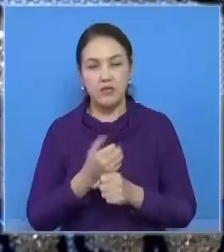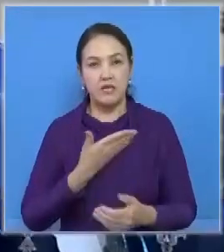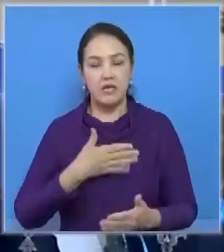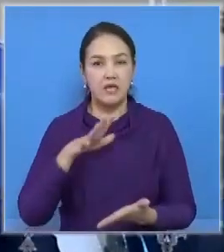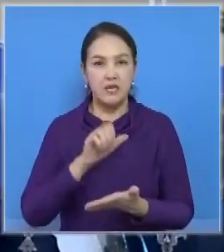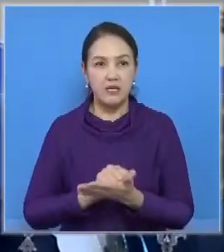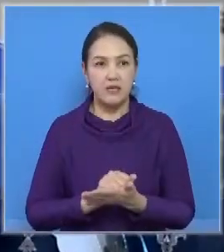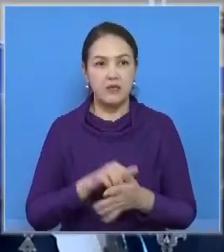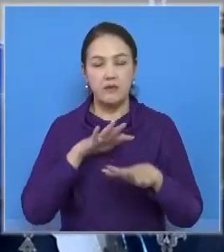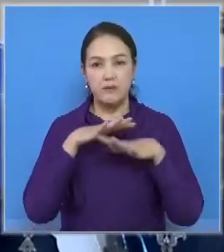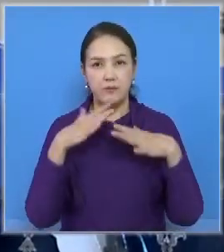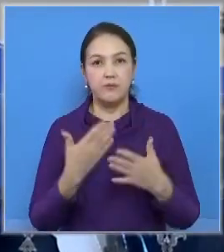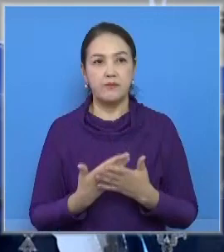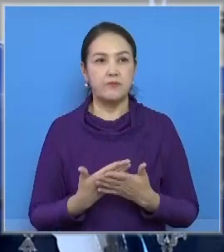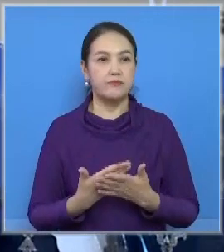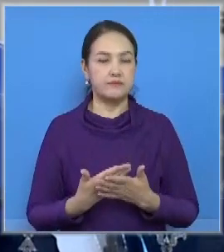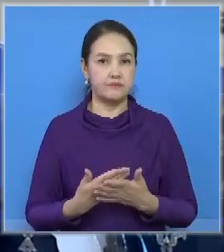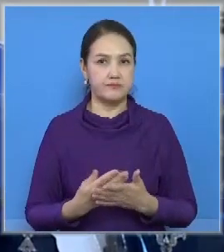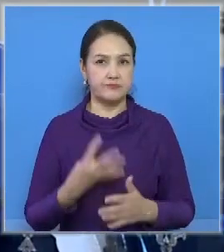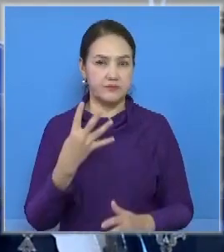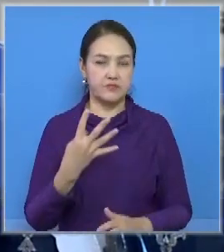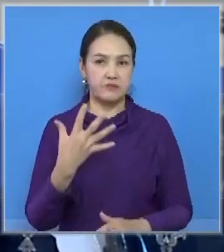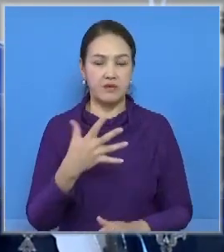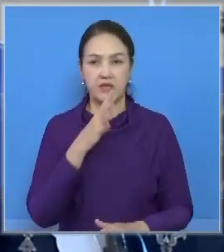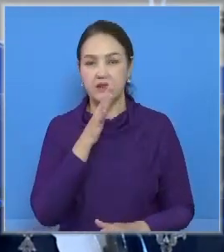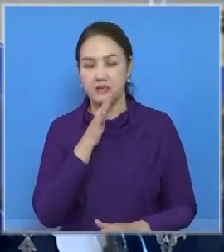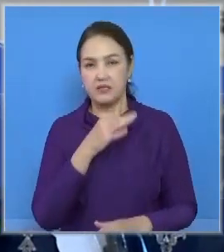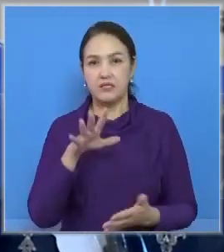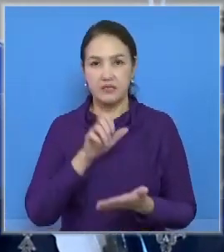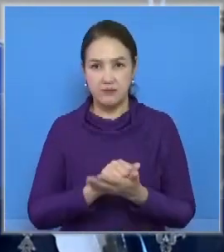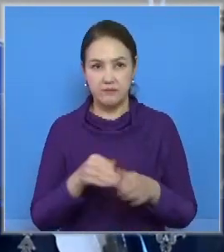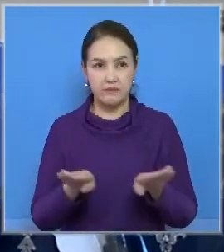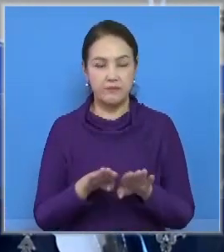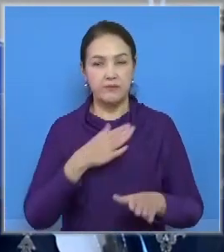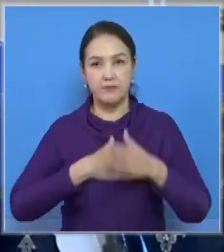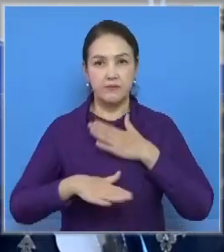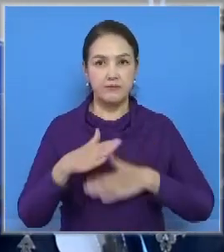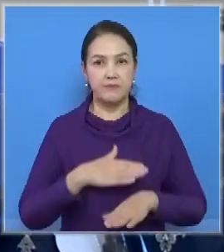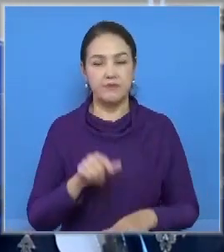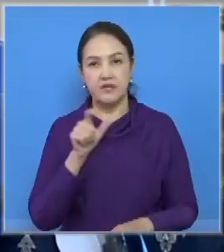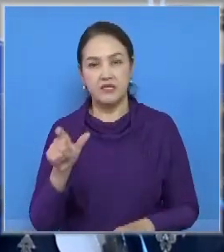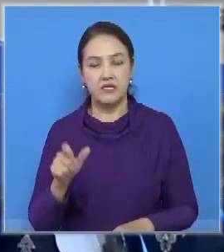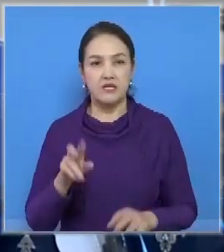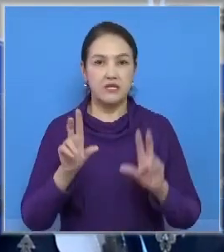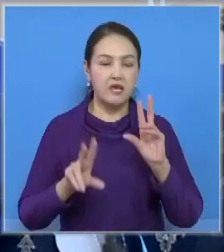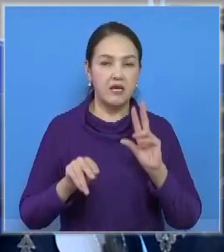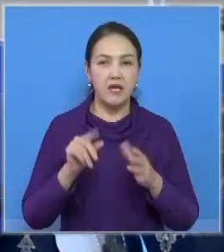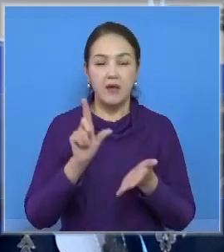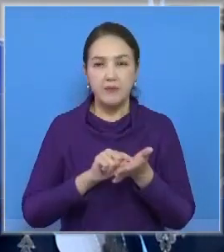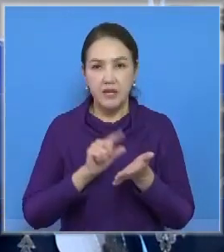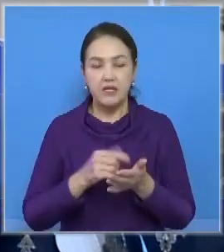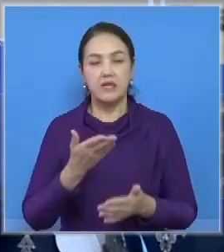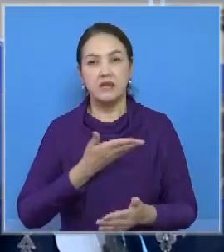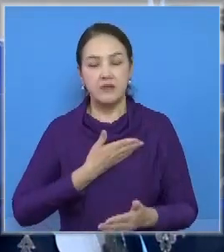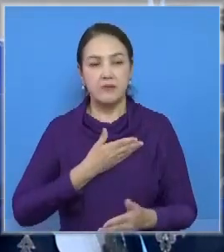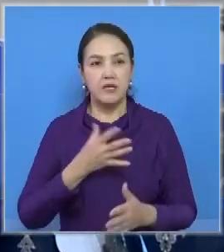занимаюсь порядочно. Где-то, наверное, года 4-5 я занимаюсь этим. Я довольна. Я человек на пенсии, и для меня